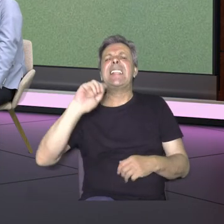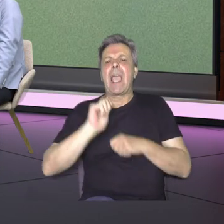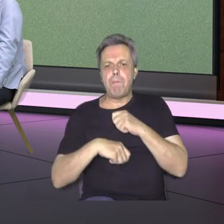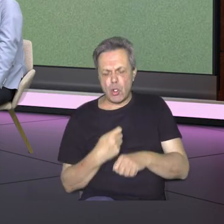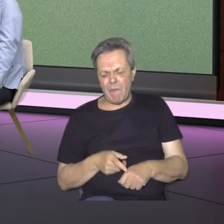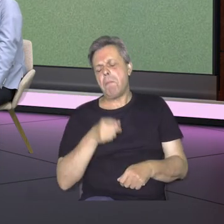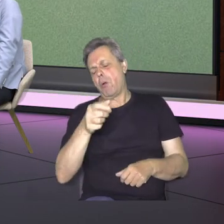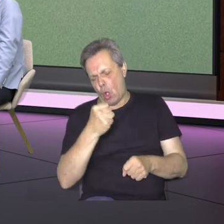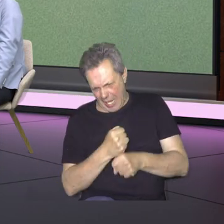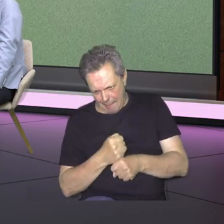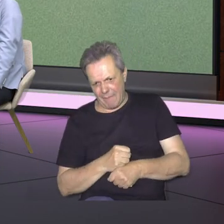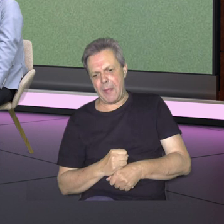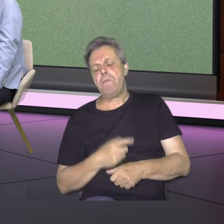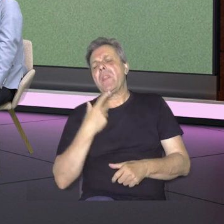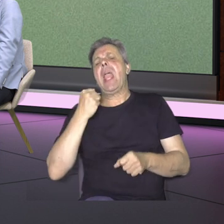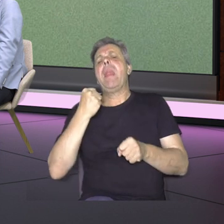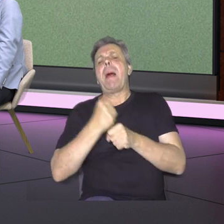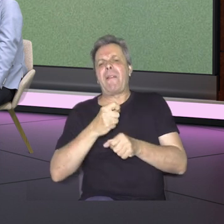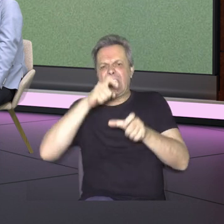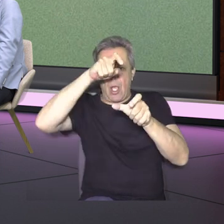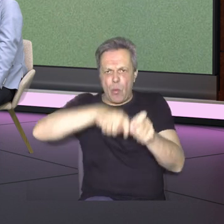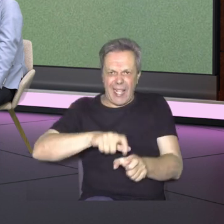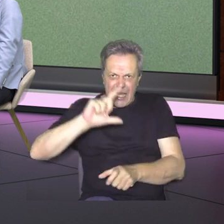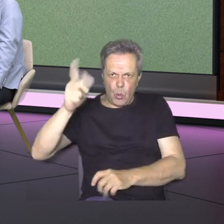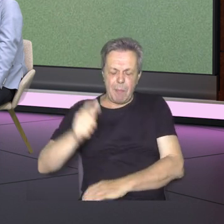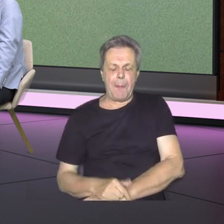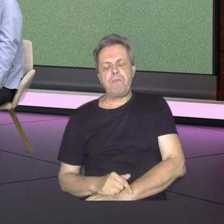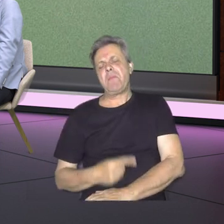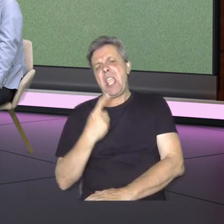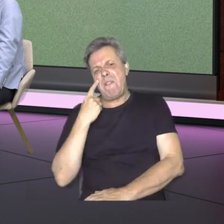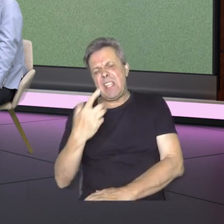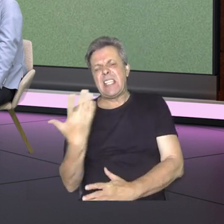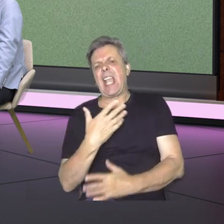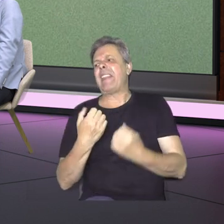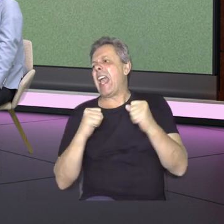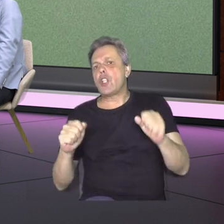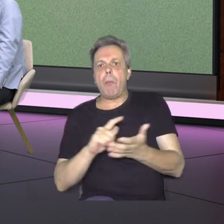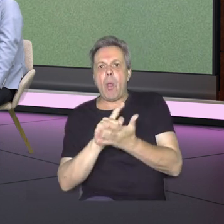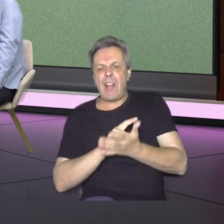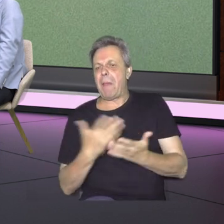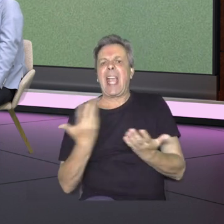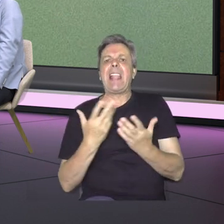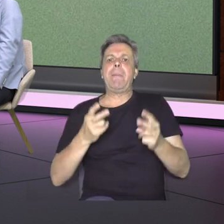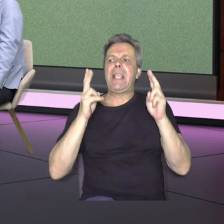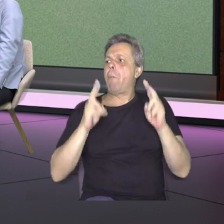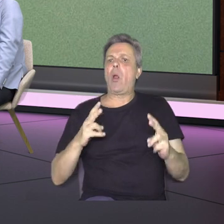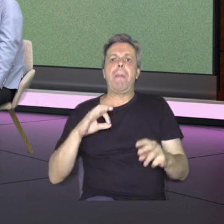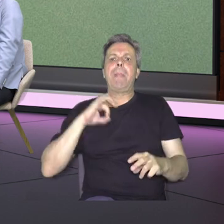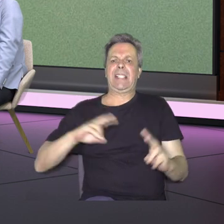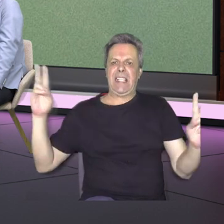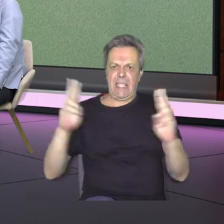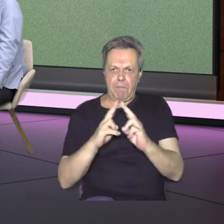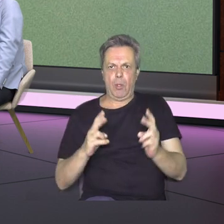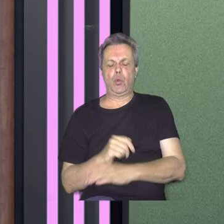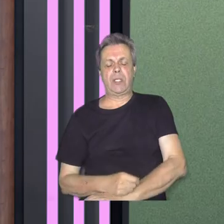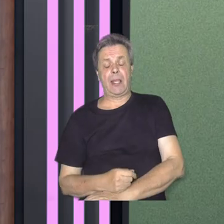ministarstva vanjskih poslova se uspostavlja kontakt s drugima, pa se vidi kad je slobodan termin, kad bi se mogli